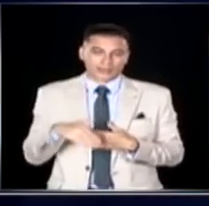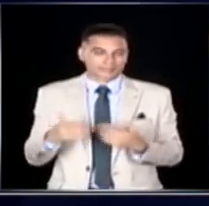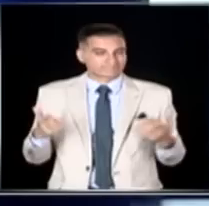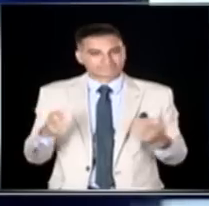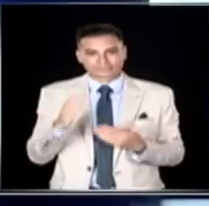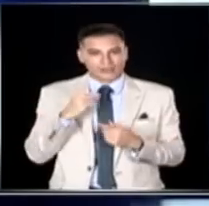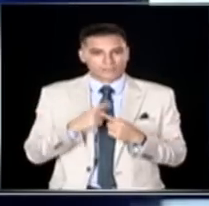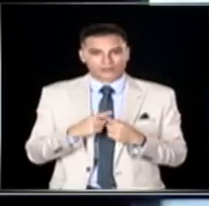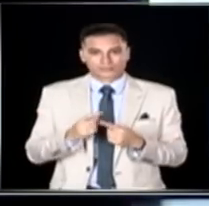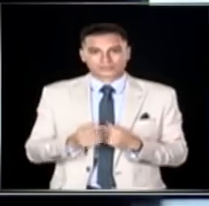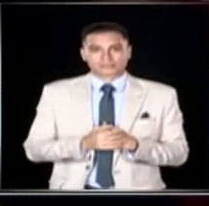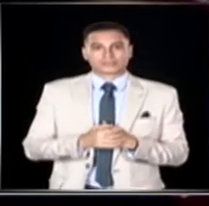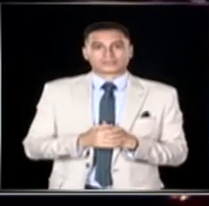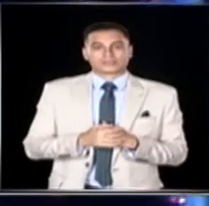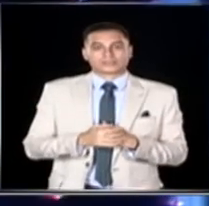إجابة خاطئة.